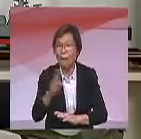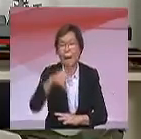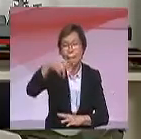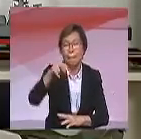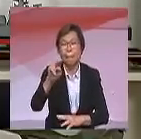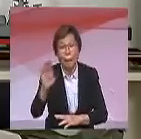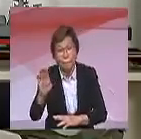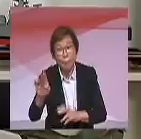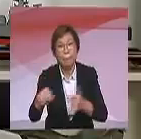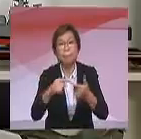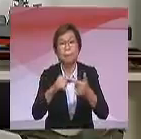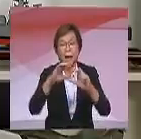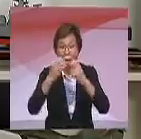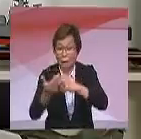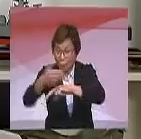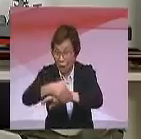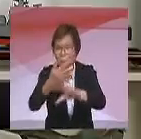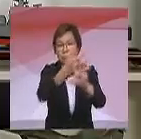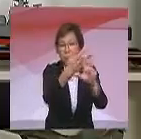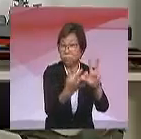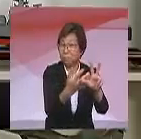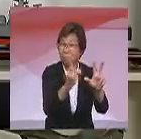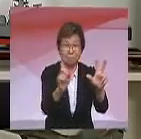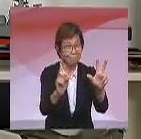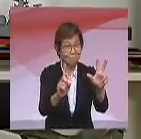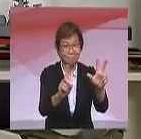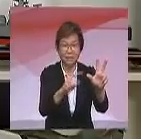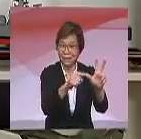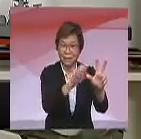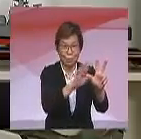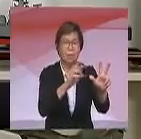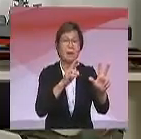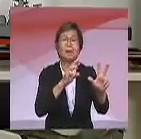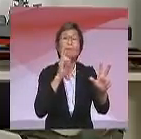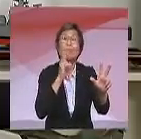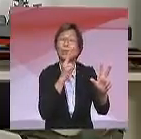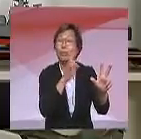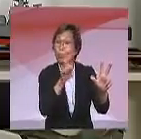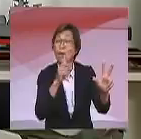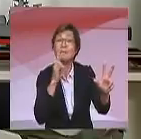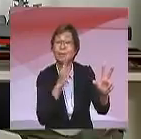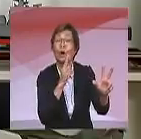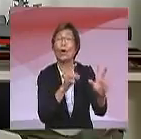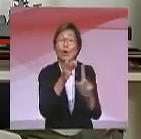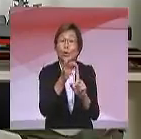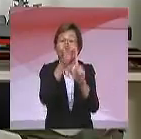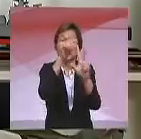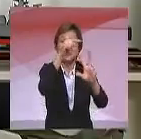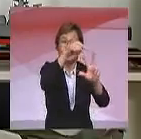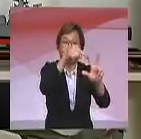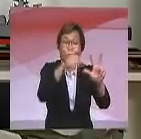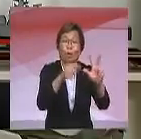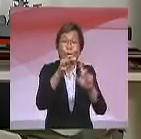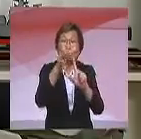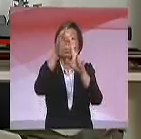pub, kelab malam, bukan tujuan dia adalah restoran. Tetapi tujuan dia adalah khusus untuk menjual